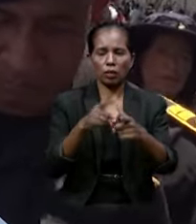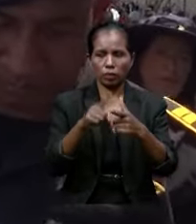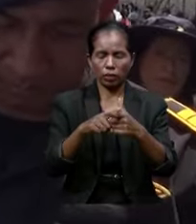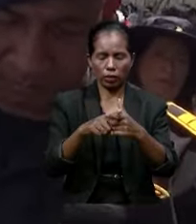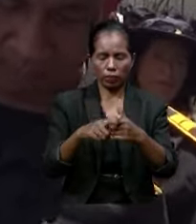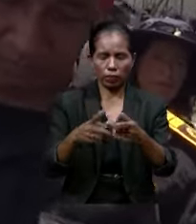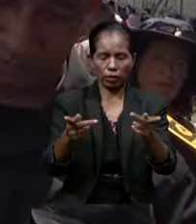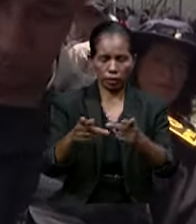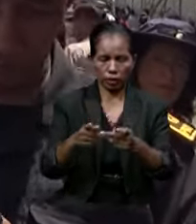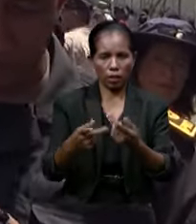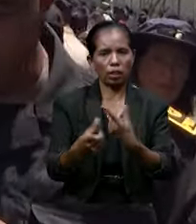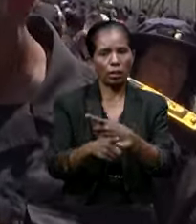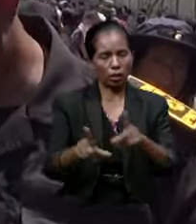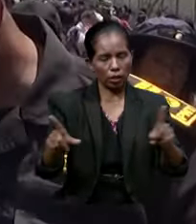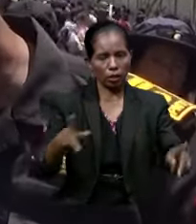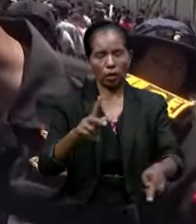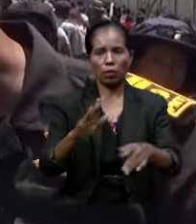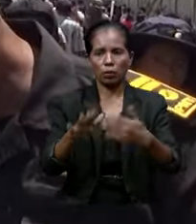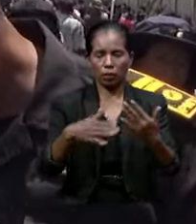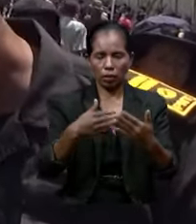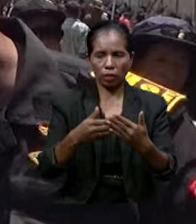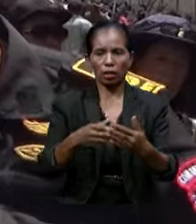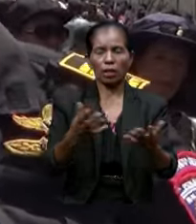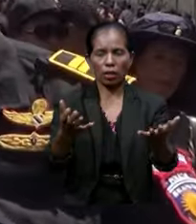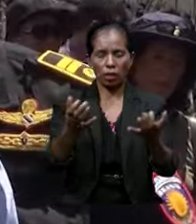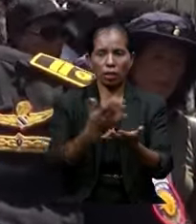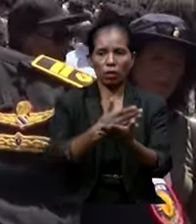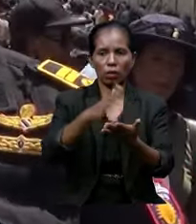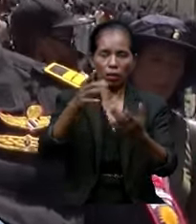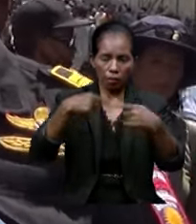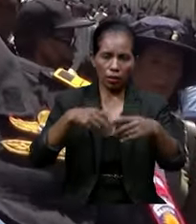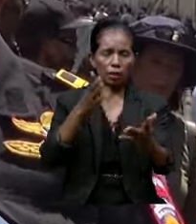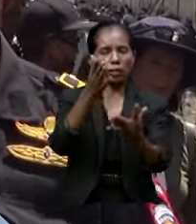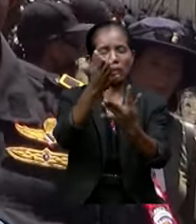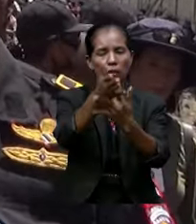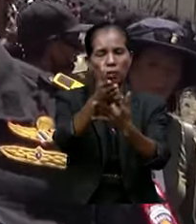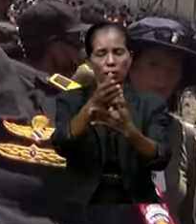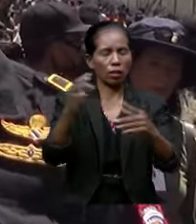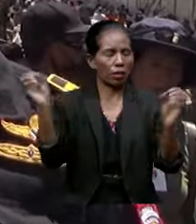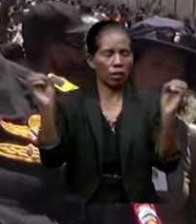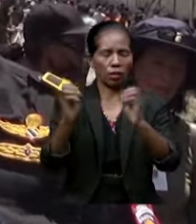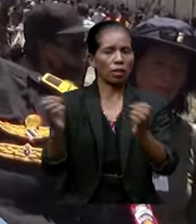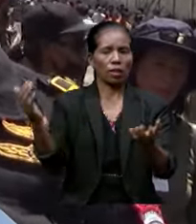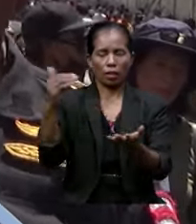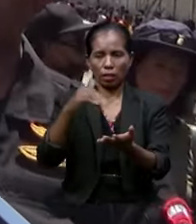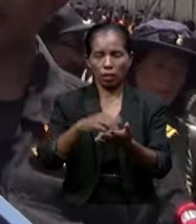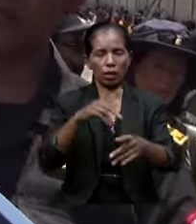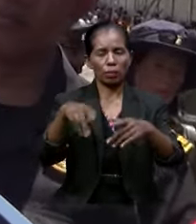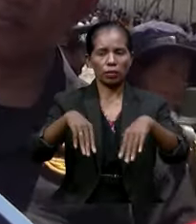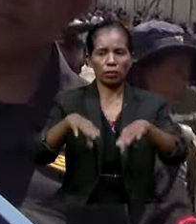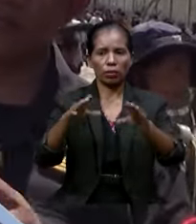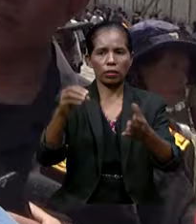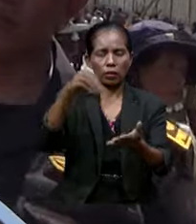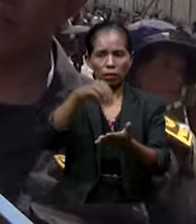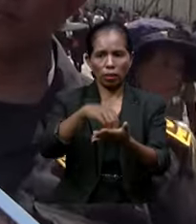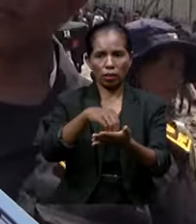livre pula saun sira comunidade sira akara compras kari pele bai tama tohela lai lai hetan vendedor sira tau ni